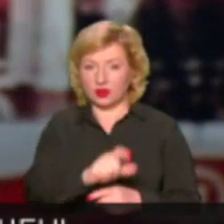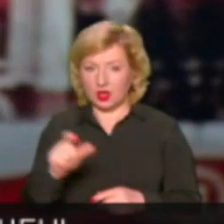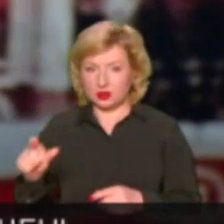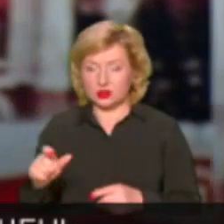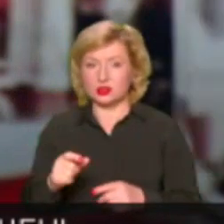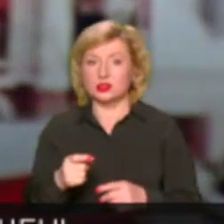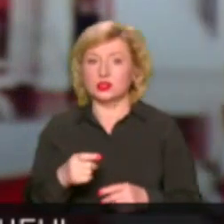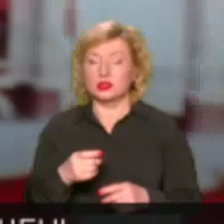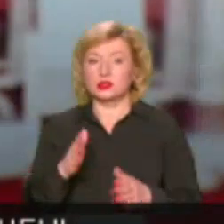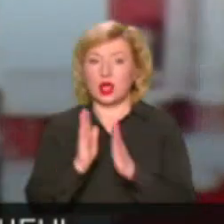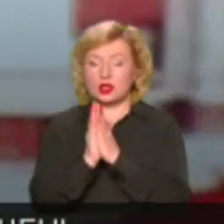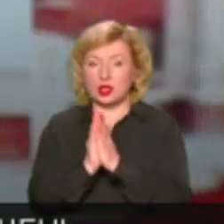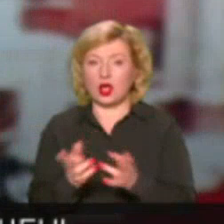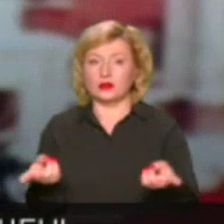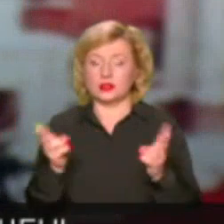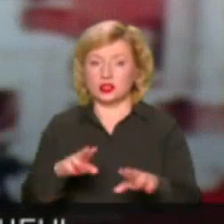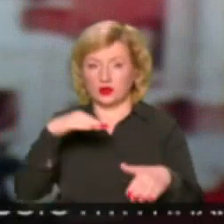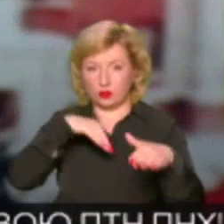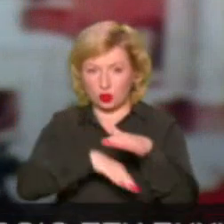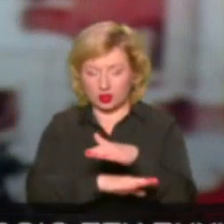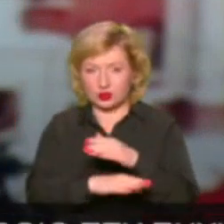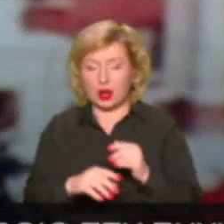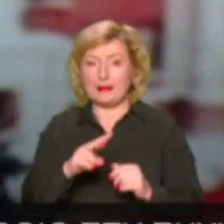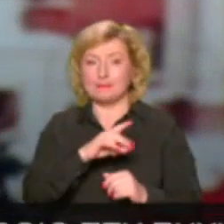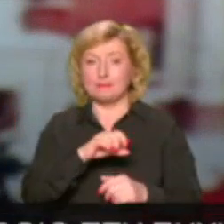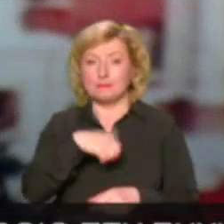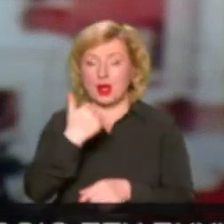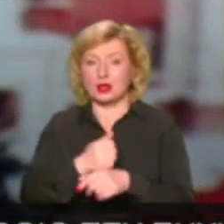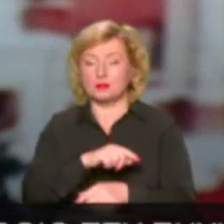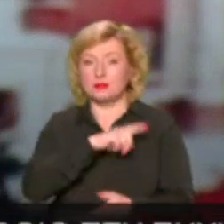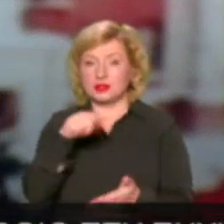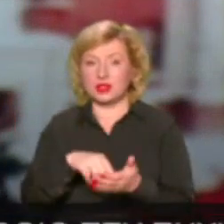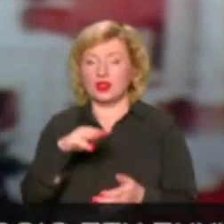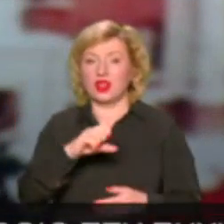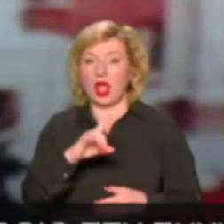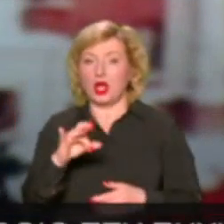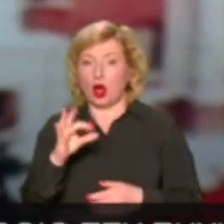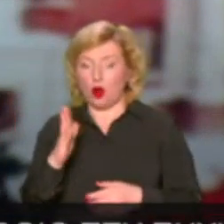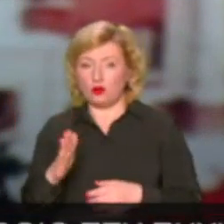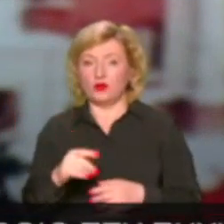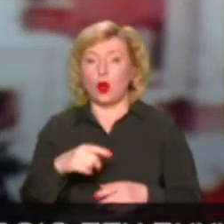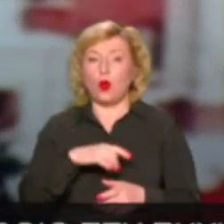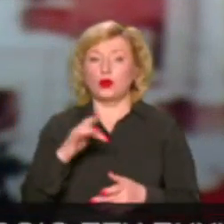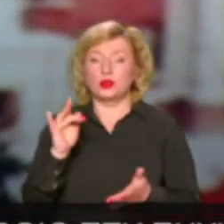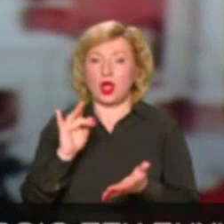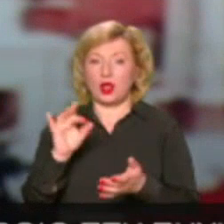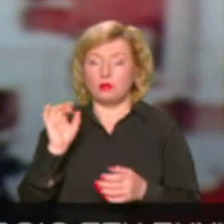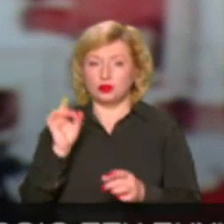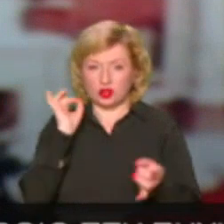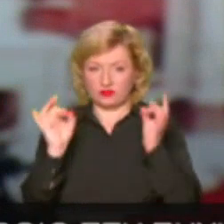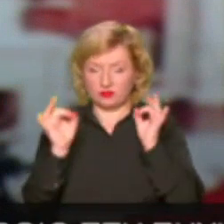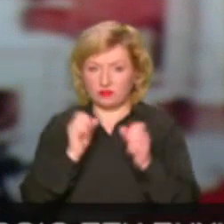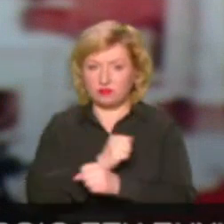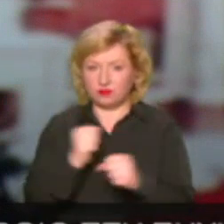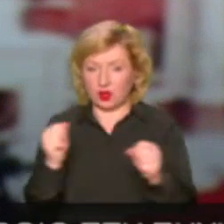харків'ян закликають залишатися в укриттях. Мер міста Ігор Терехов пише у Телеграм, що у Харкові пролунало вже кілька вибухів і, на